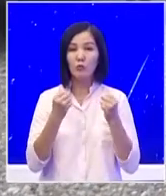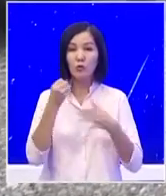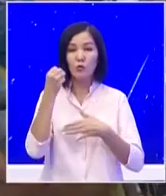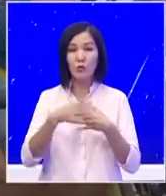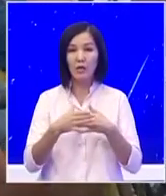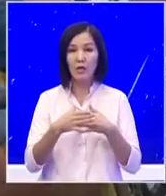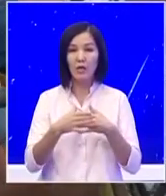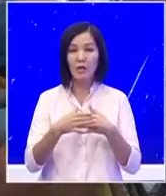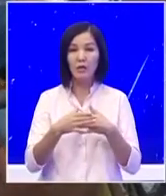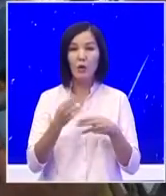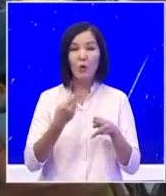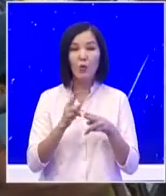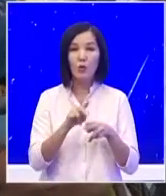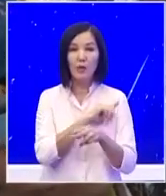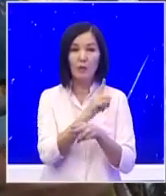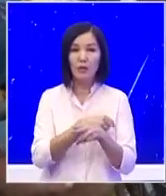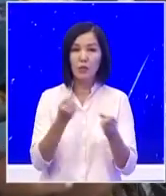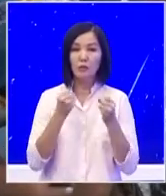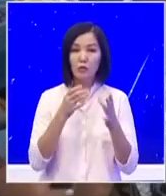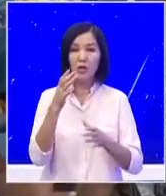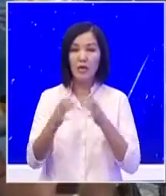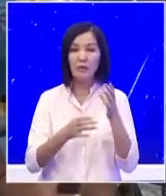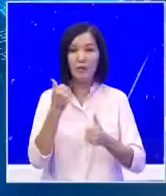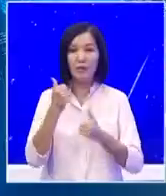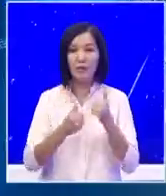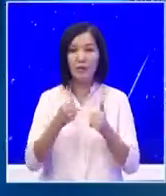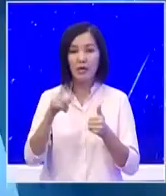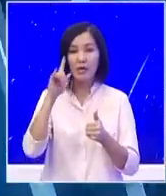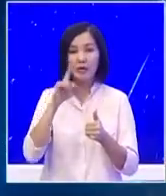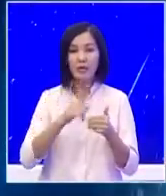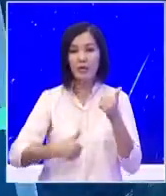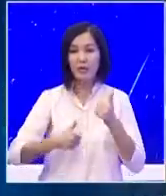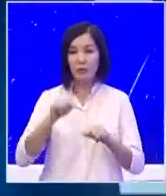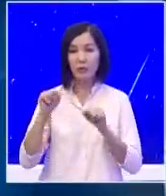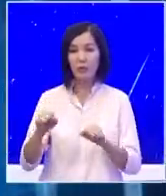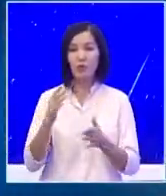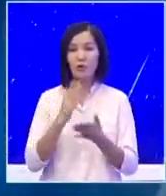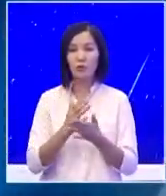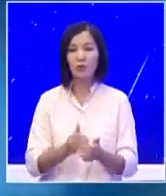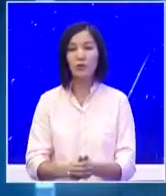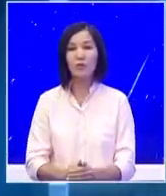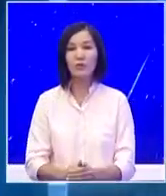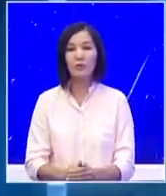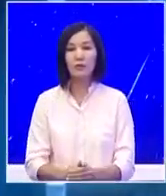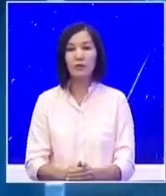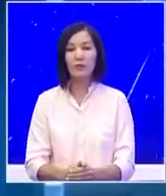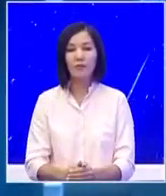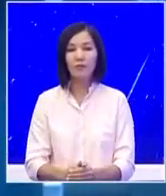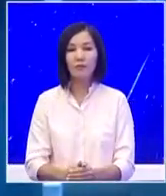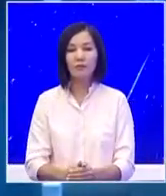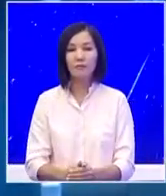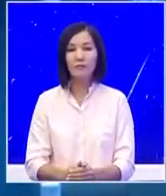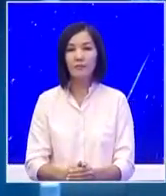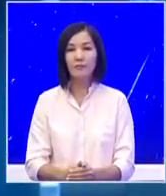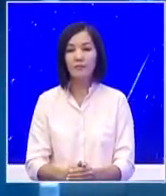мекемеден талантты саңлақтар дайындалып шығып, қазір әлемдік аренада ел намысын лайықты қорғап жүр. Жарқын Нұрланұлы, Абылай Құттықбай, Жетісу